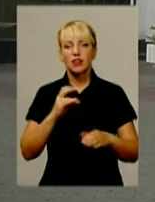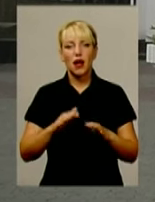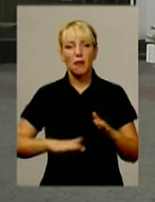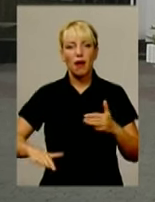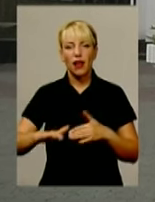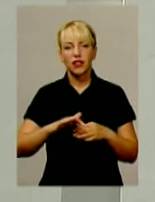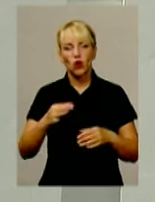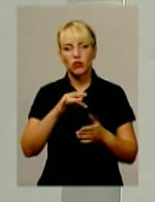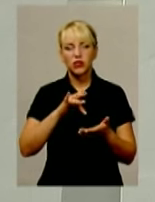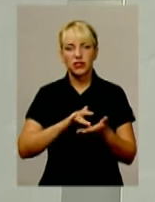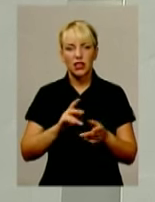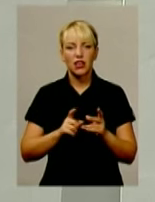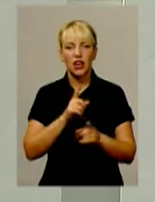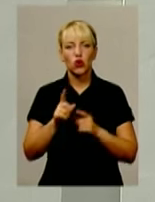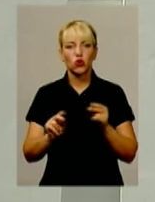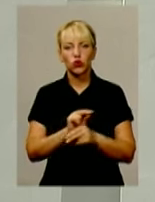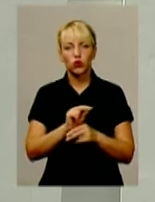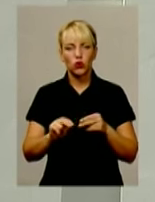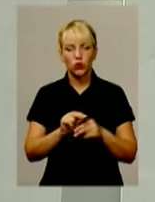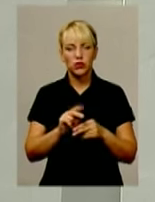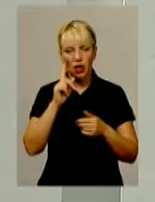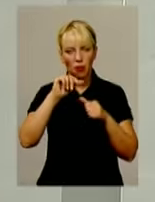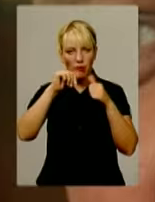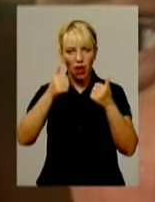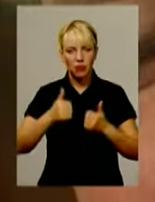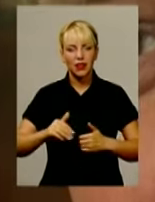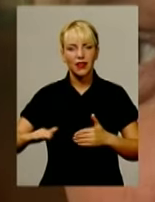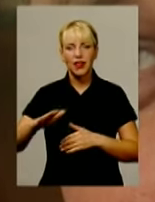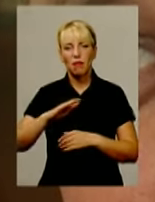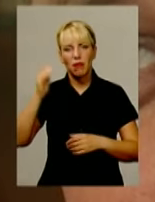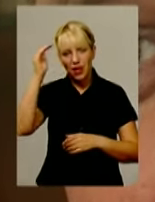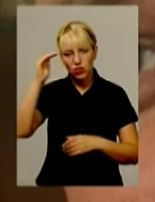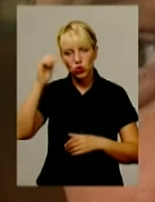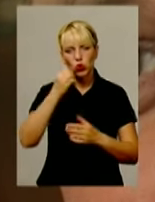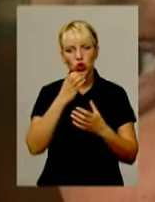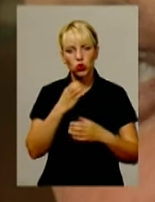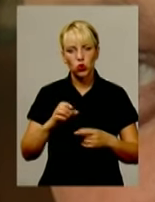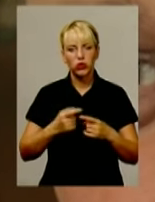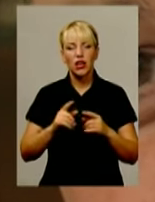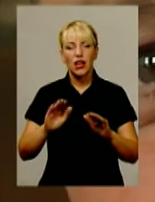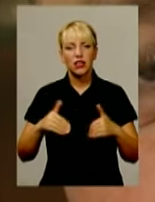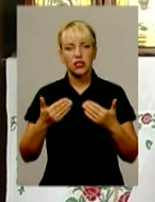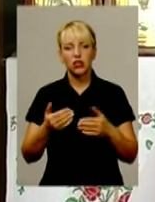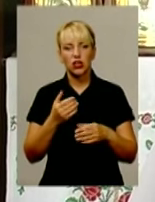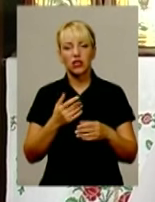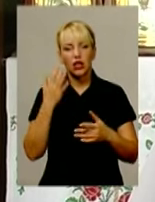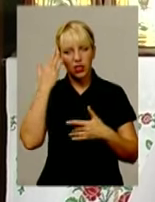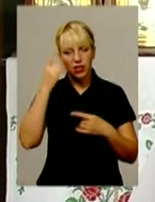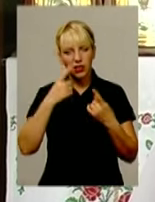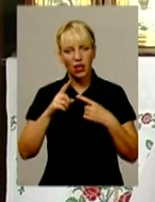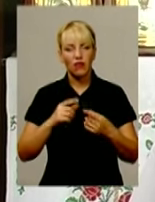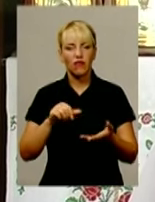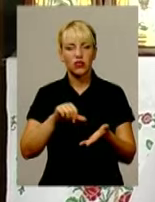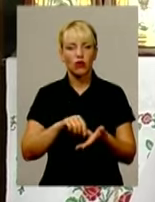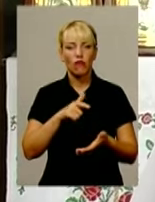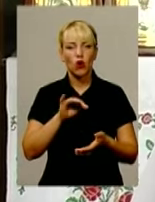триває реконструкція пам'ятника Небесній Сотні. До оновлення монументу готувалися заздалегідь. Ініціатором ідеї і справжнім благодійником виступив